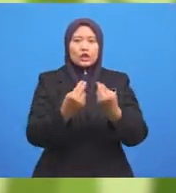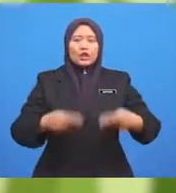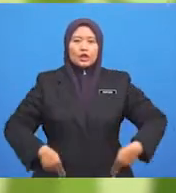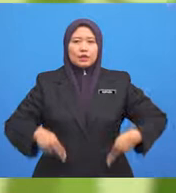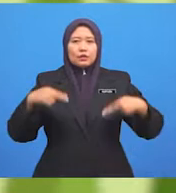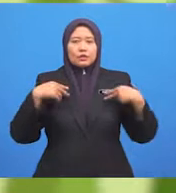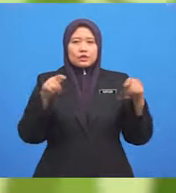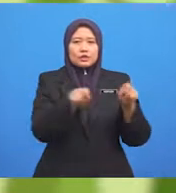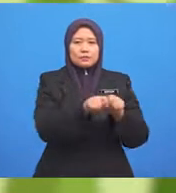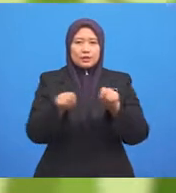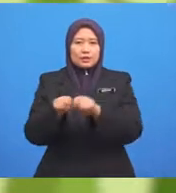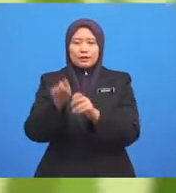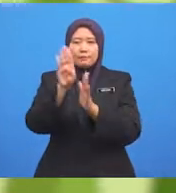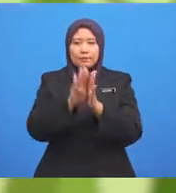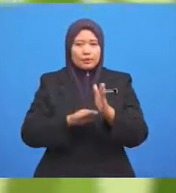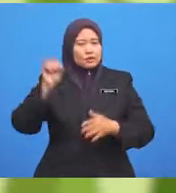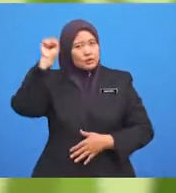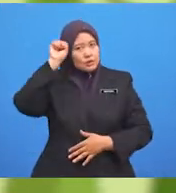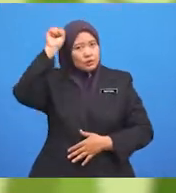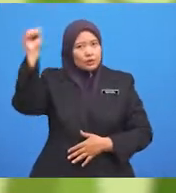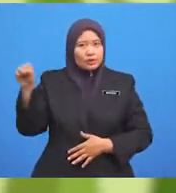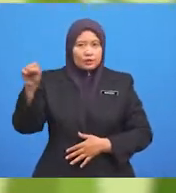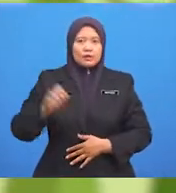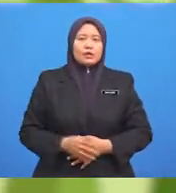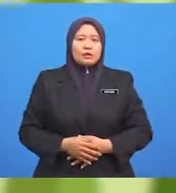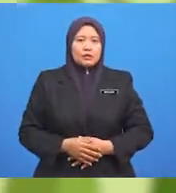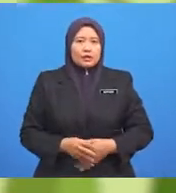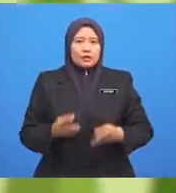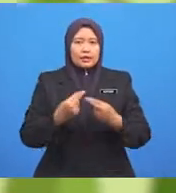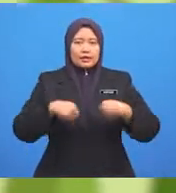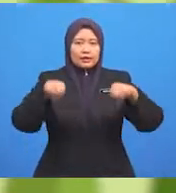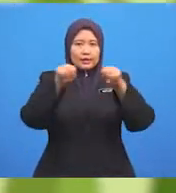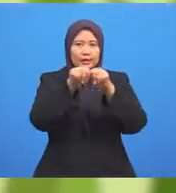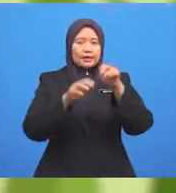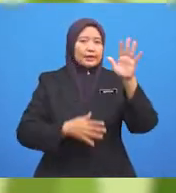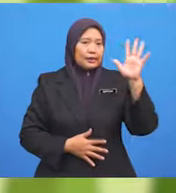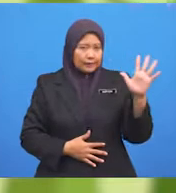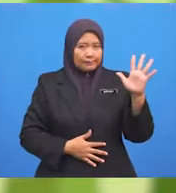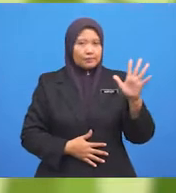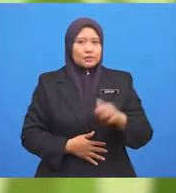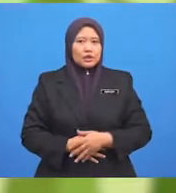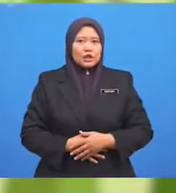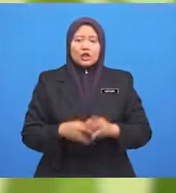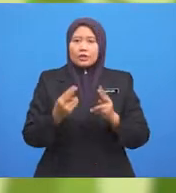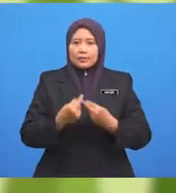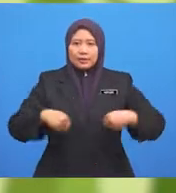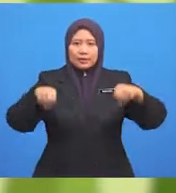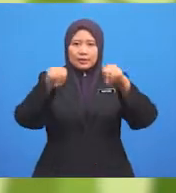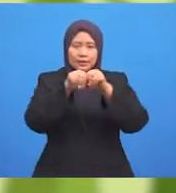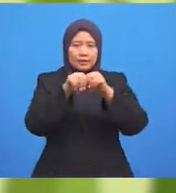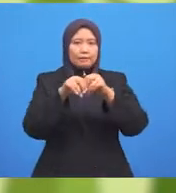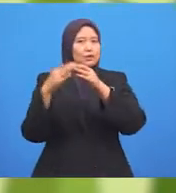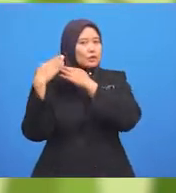seperti bersaudara. Nilai terakhir yang akan kita bincangkan ialah nilai